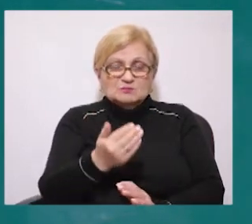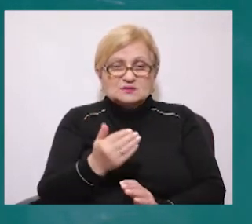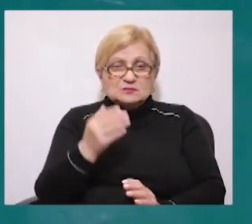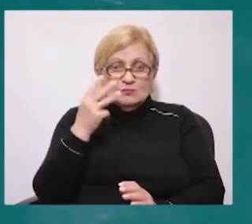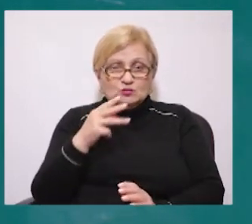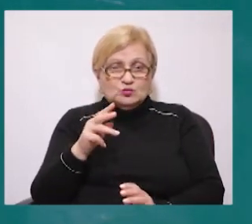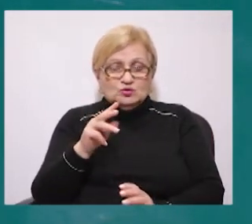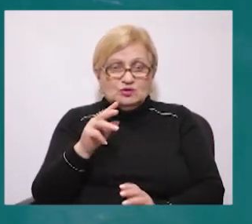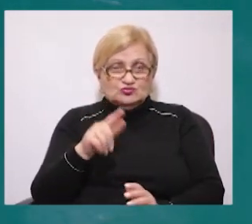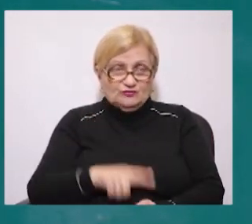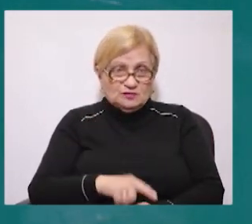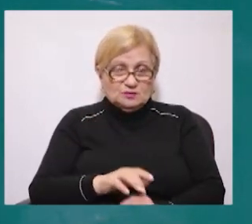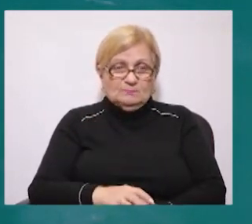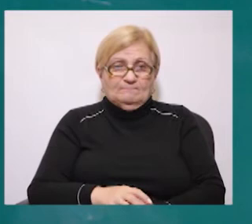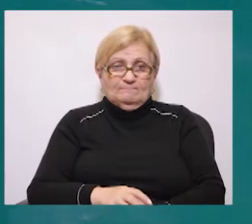7.